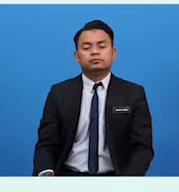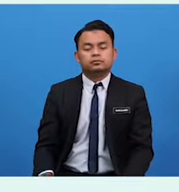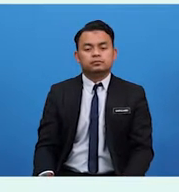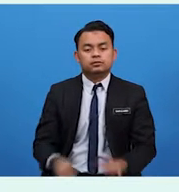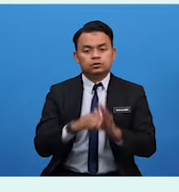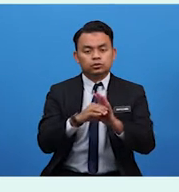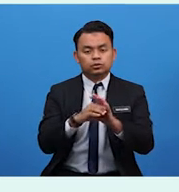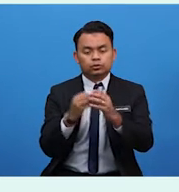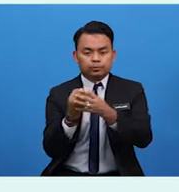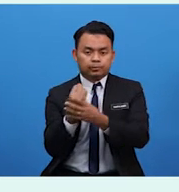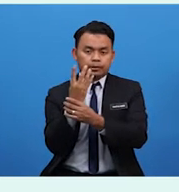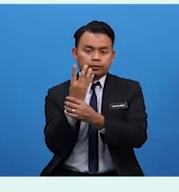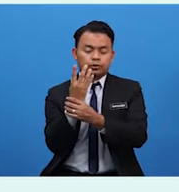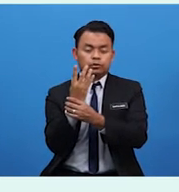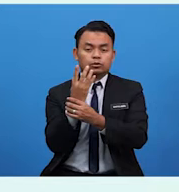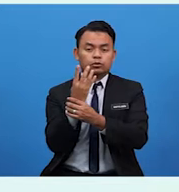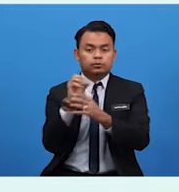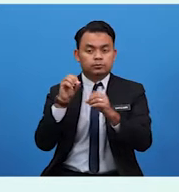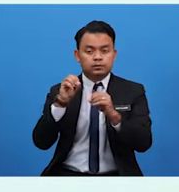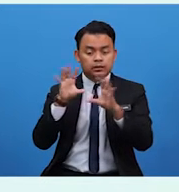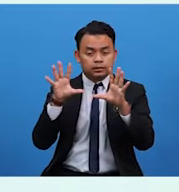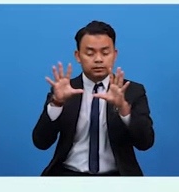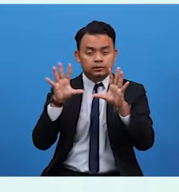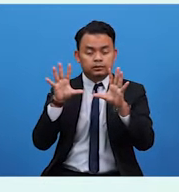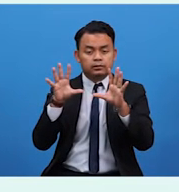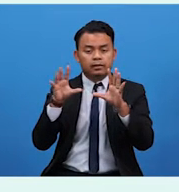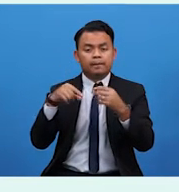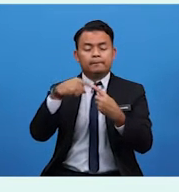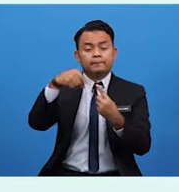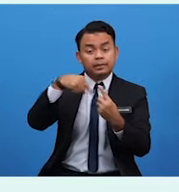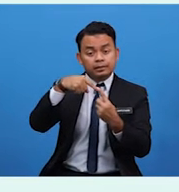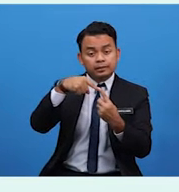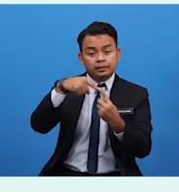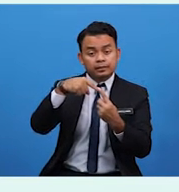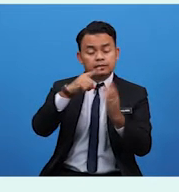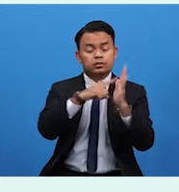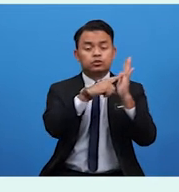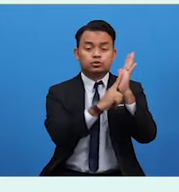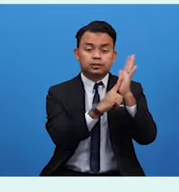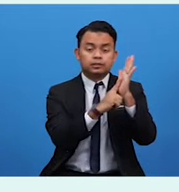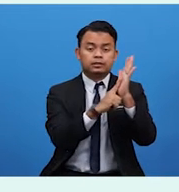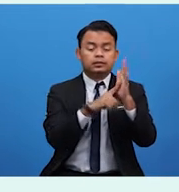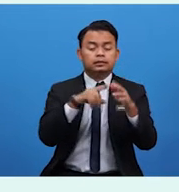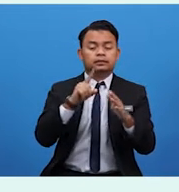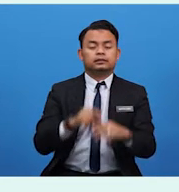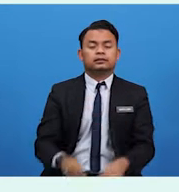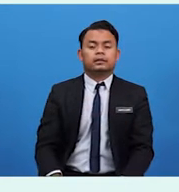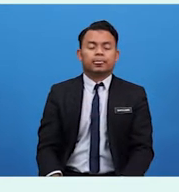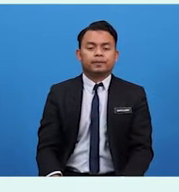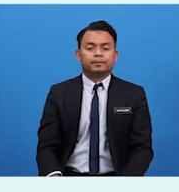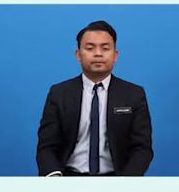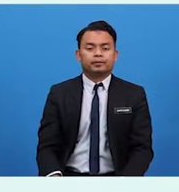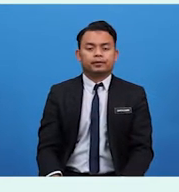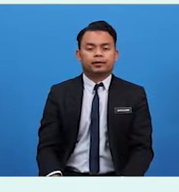mentol akan menyala apabila suis ditekan. Keadaan ini berlaku apabila arus dapat mengalir dengan